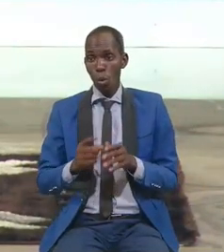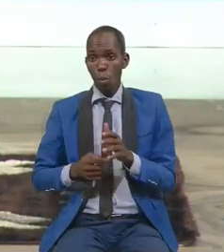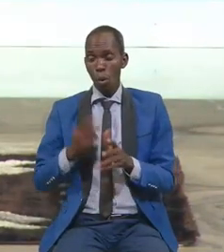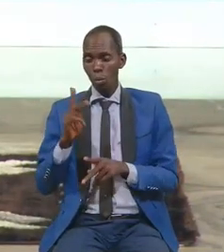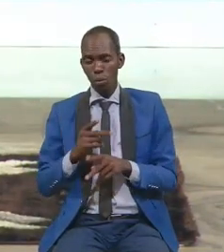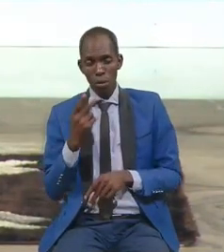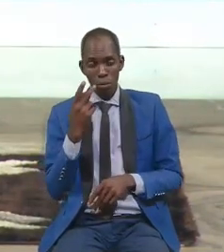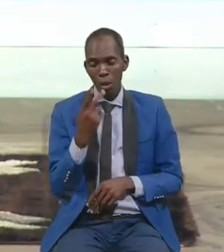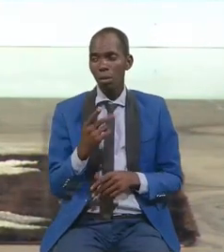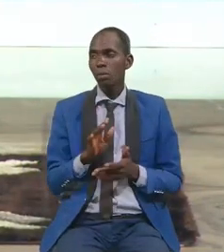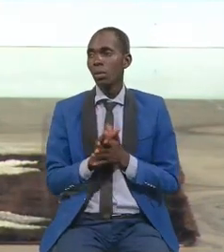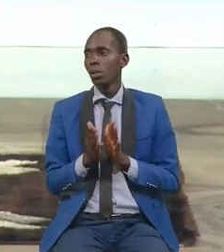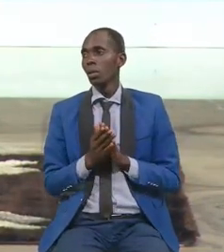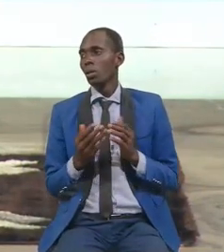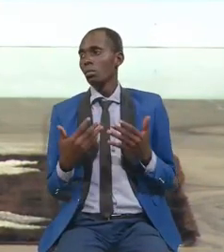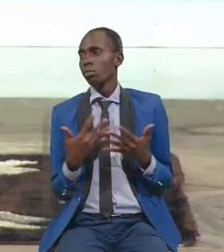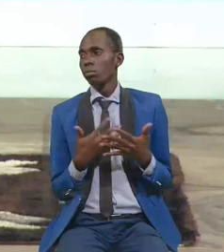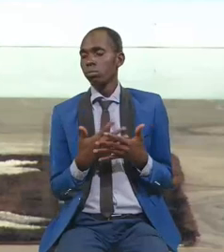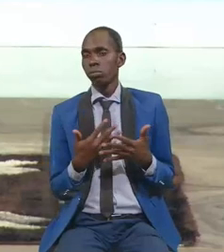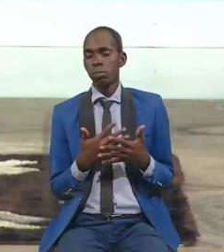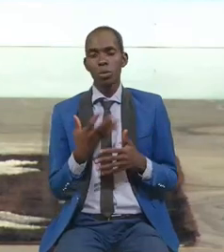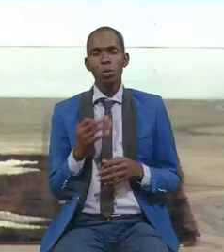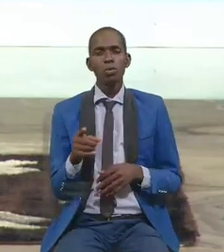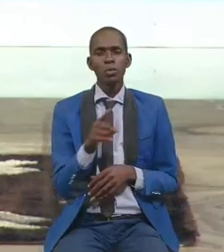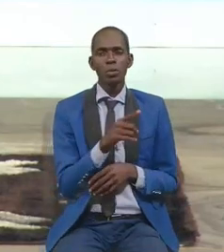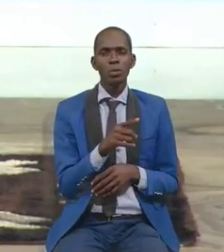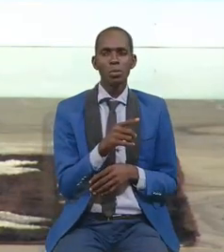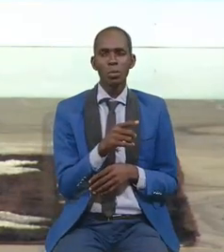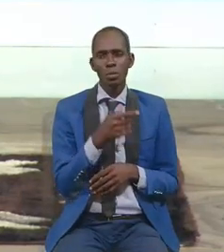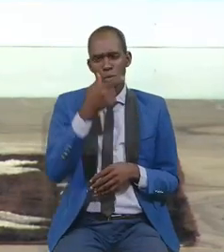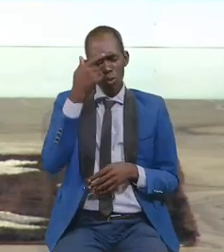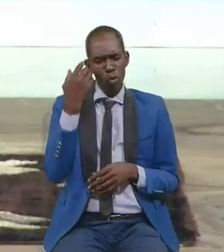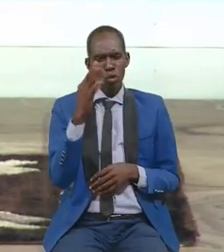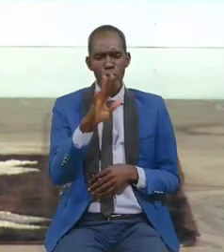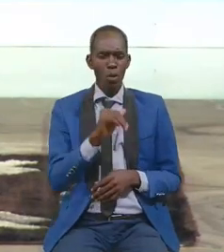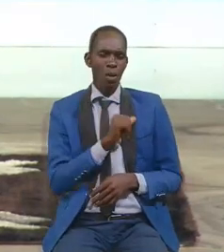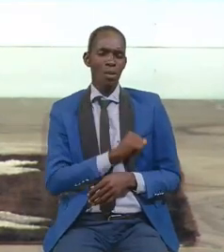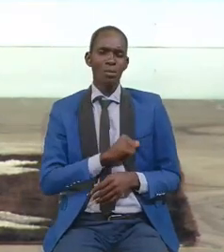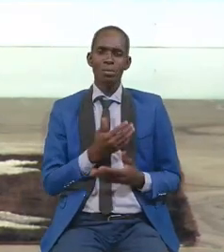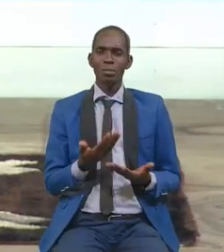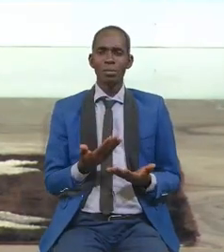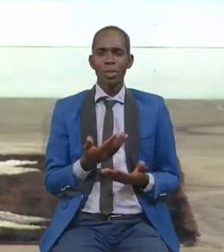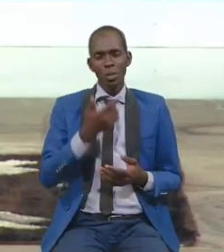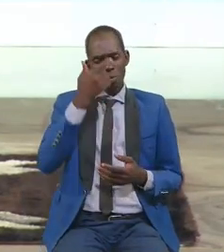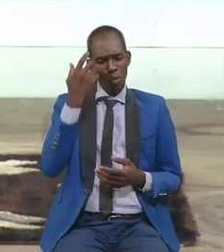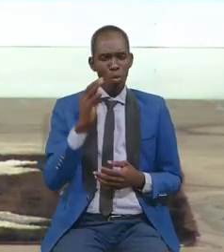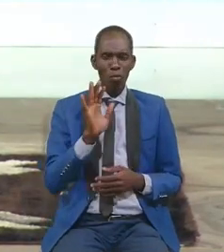alors ils auront peur de toi. Ton comportement, ton attitude, ton